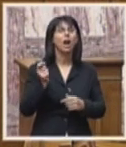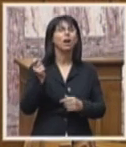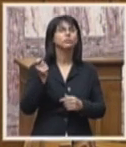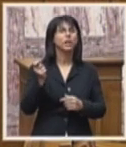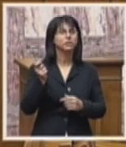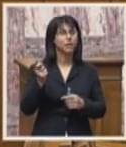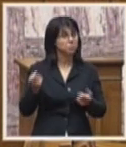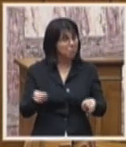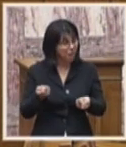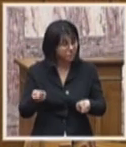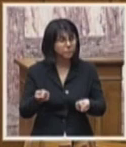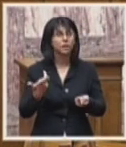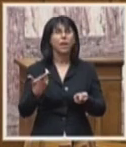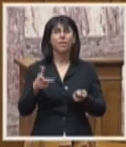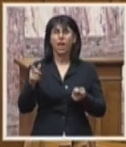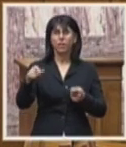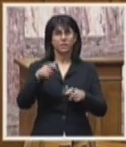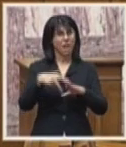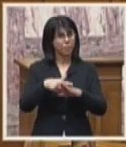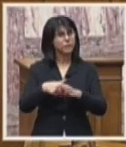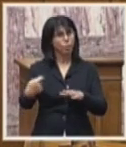χαριστικές πράξεις για ασφαλιστικές συμφορές των τραπεζών,